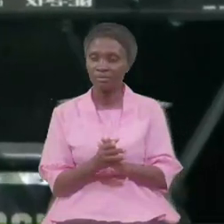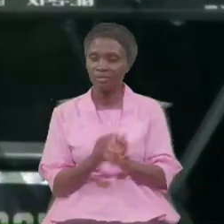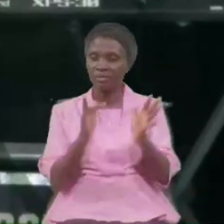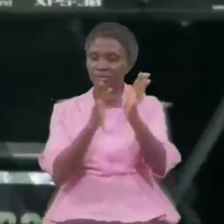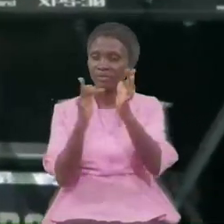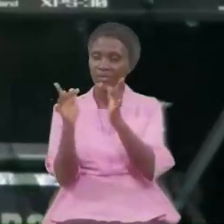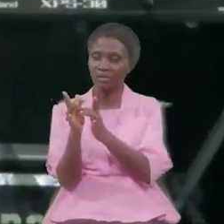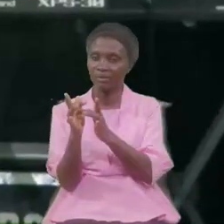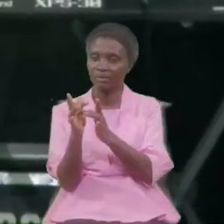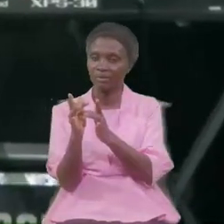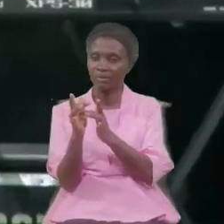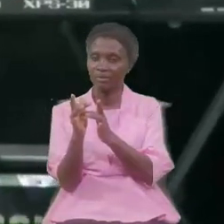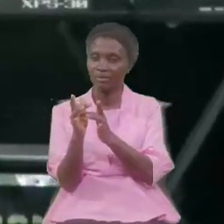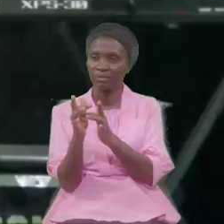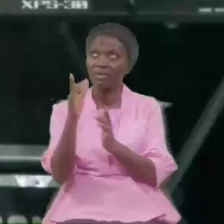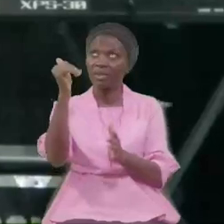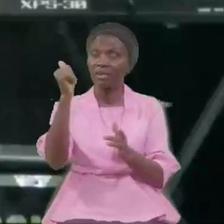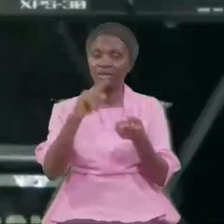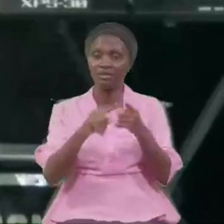n'est pas ami de Jésus.